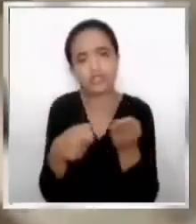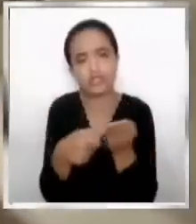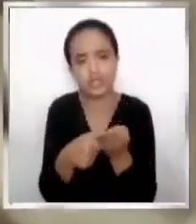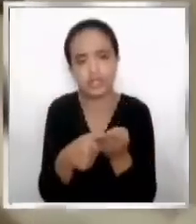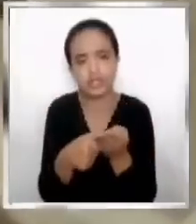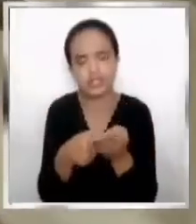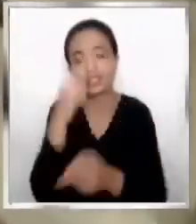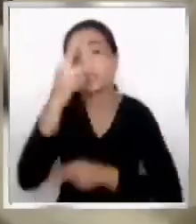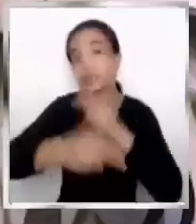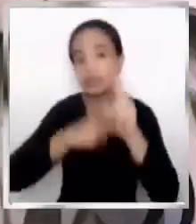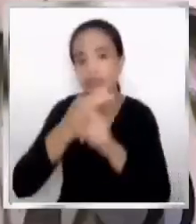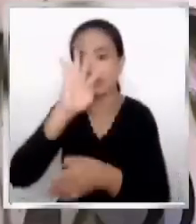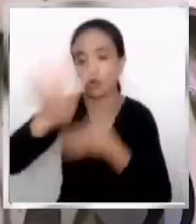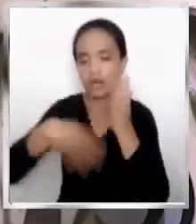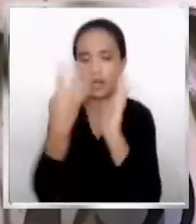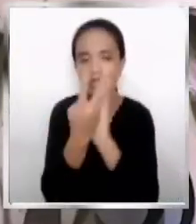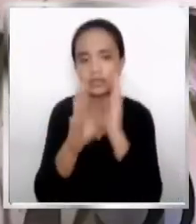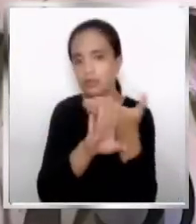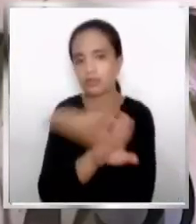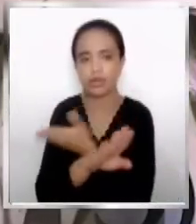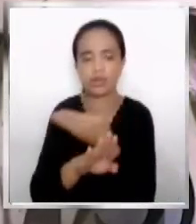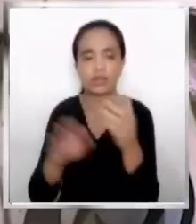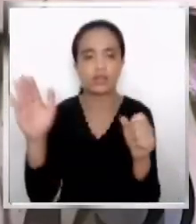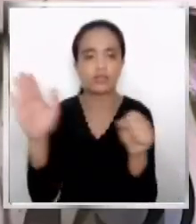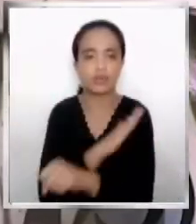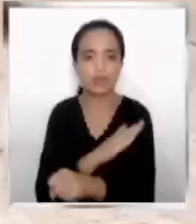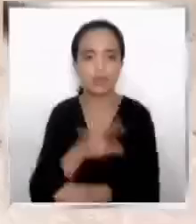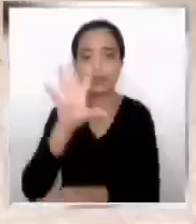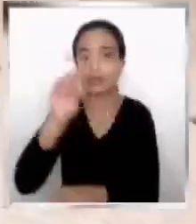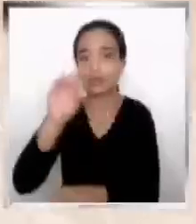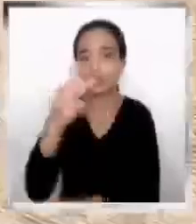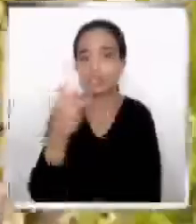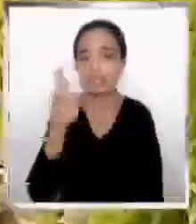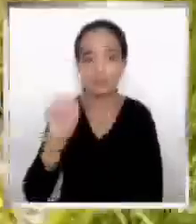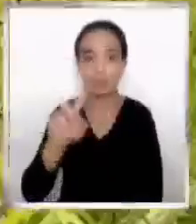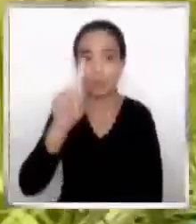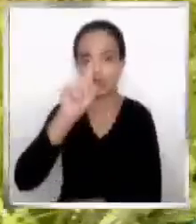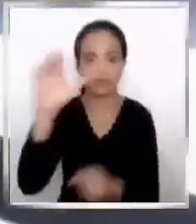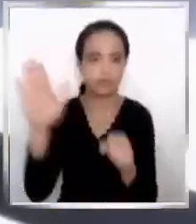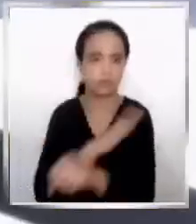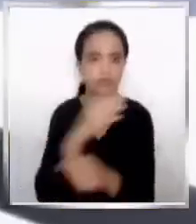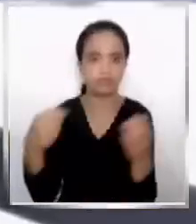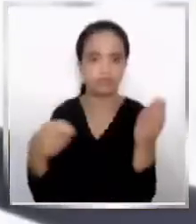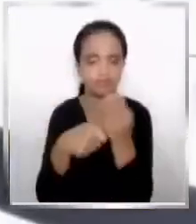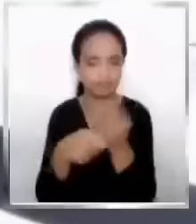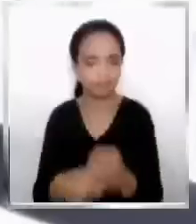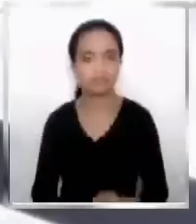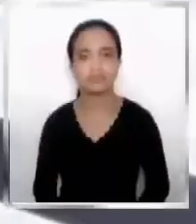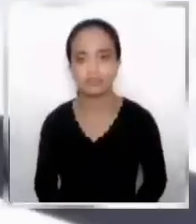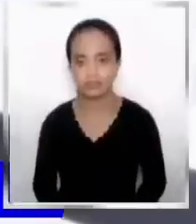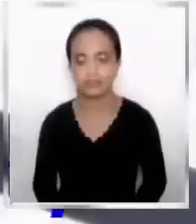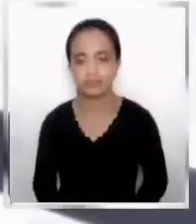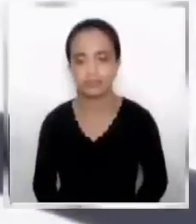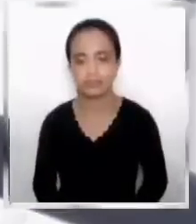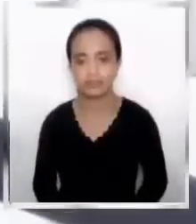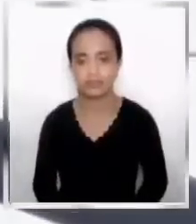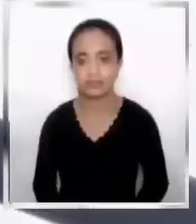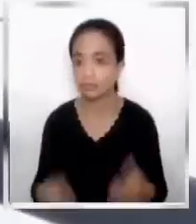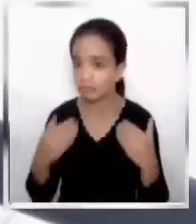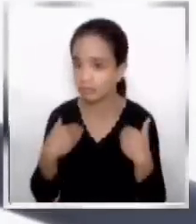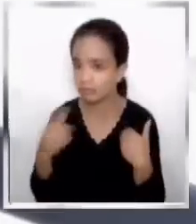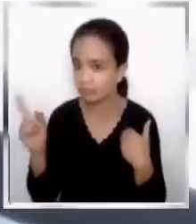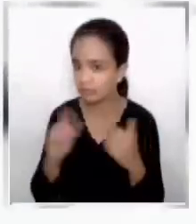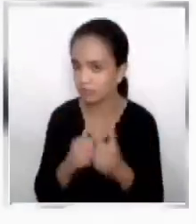hours bago siya mafull charge mga 50 km yung isang full charge Kuya Kim Kailan nga ba naimbento ang mga